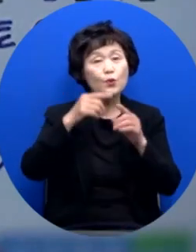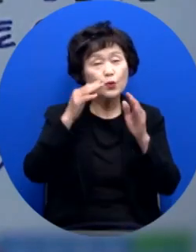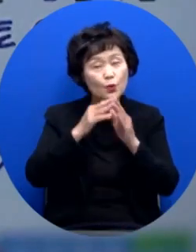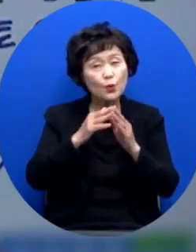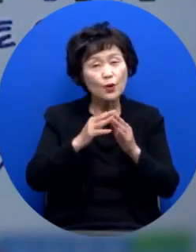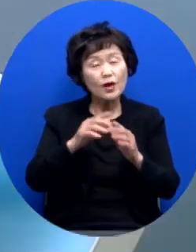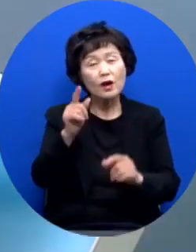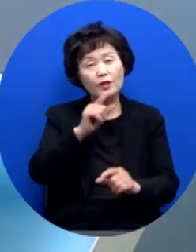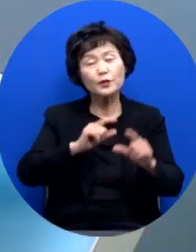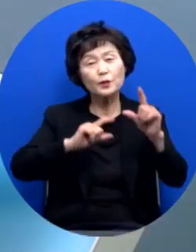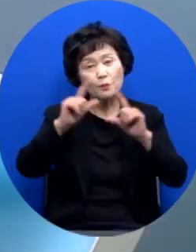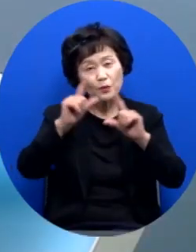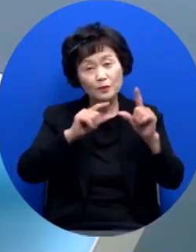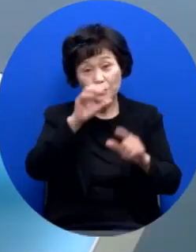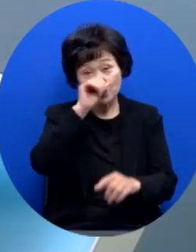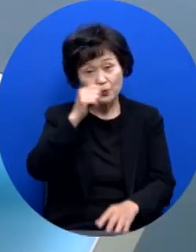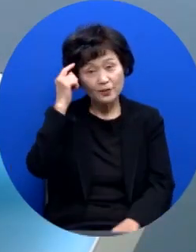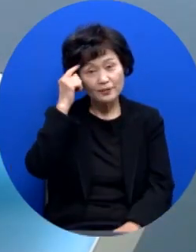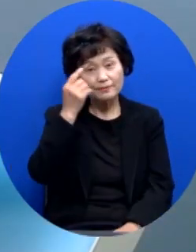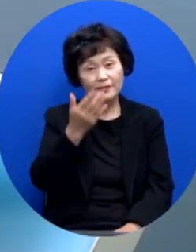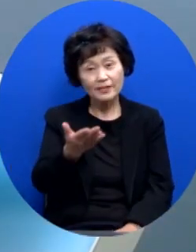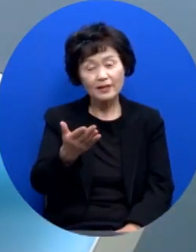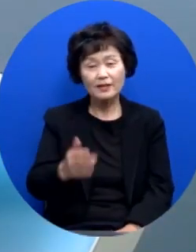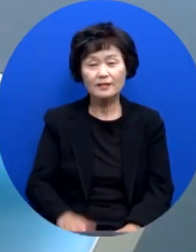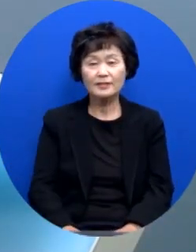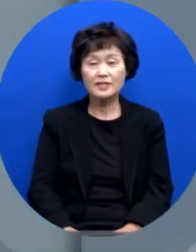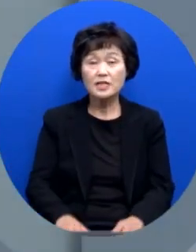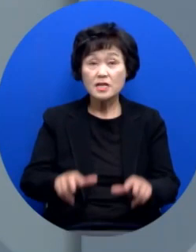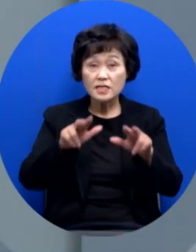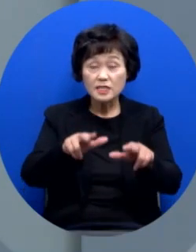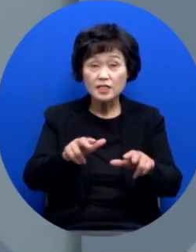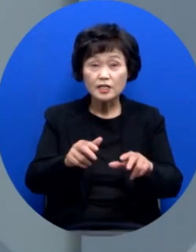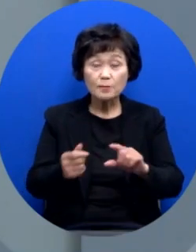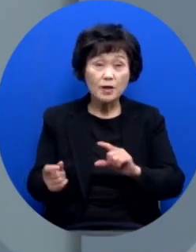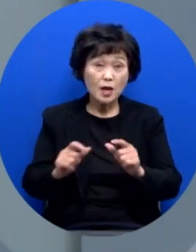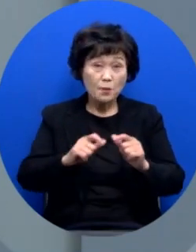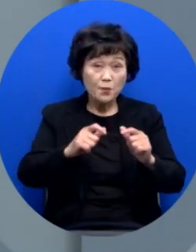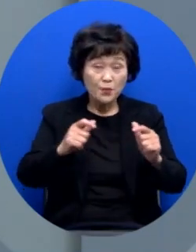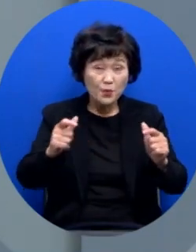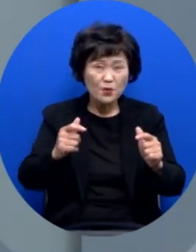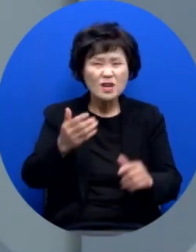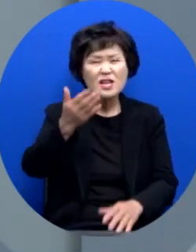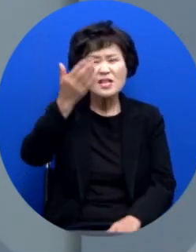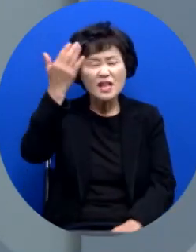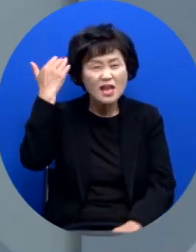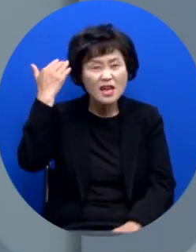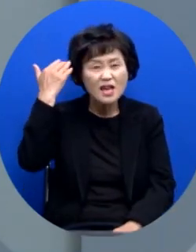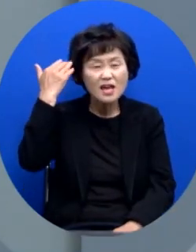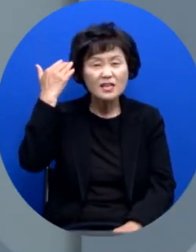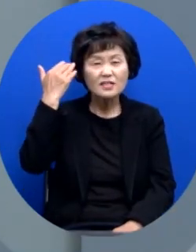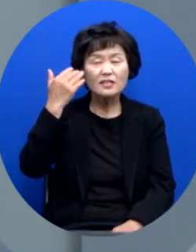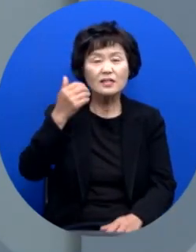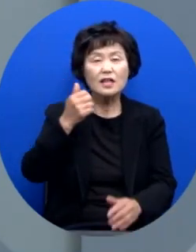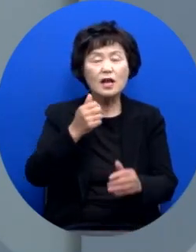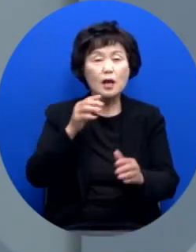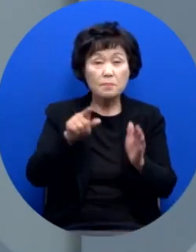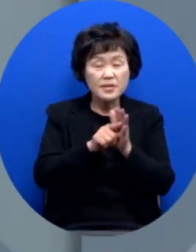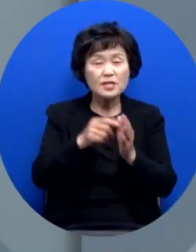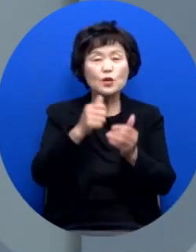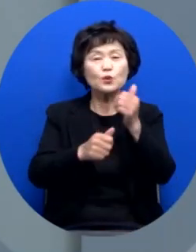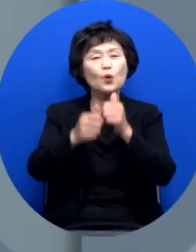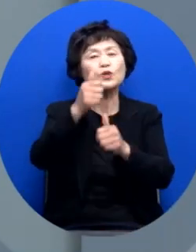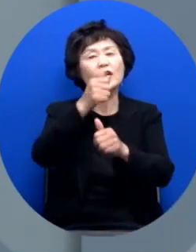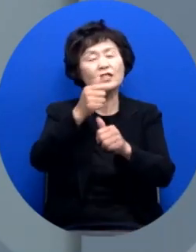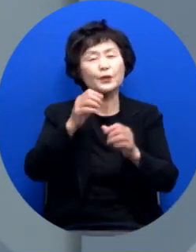품어야 할까요? 네, 지금의 부흥은 이전 세대가 심어놓은 결과라고 생각을 하거든요.